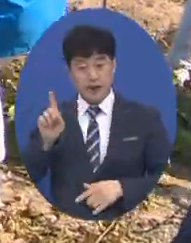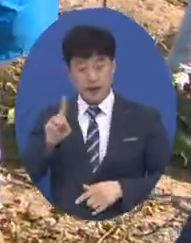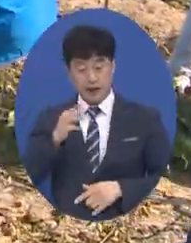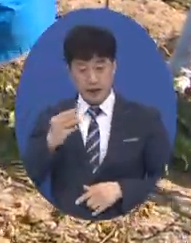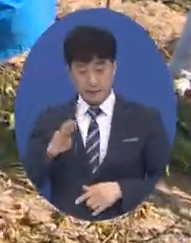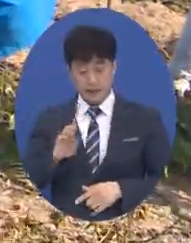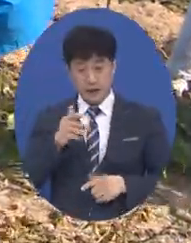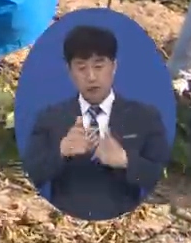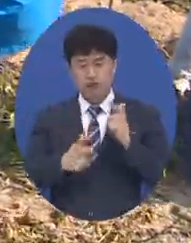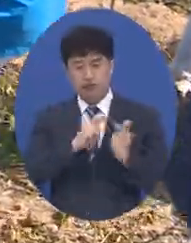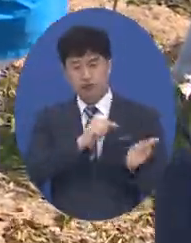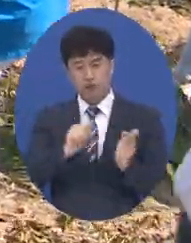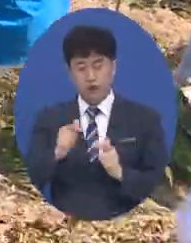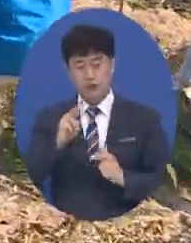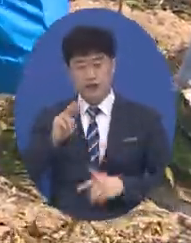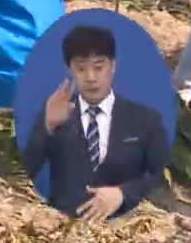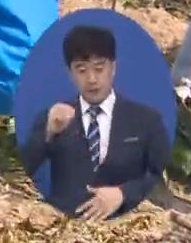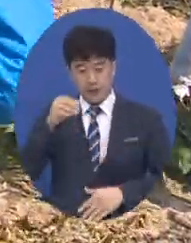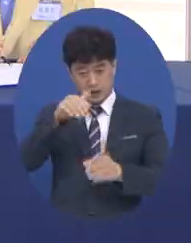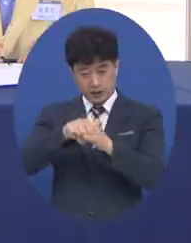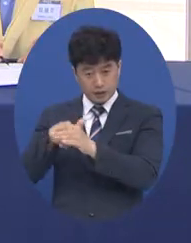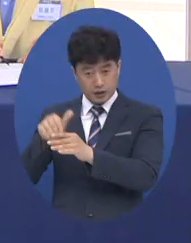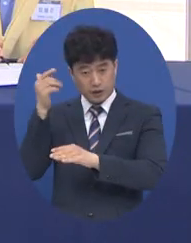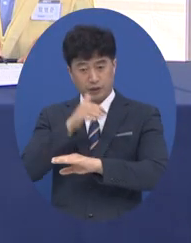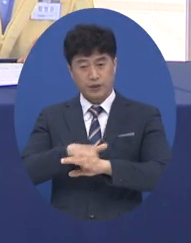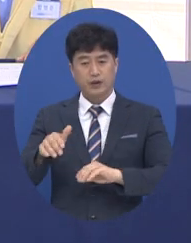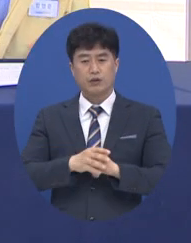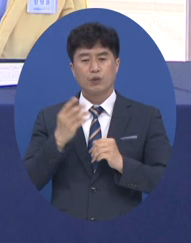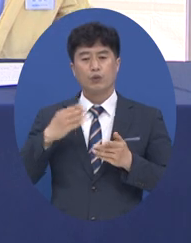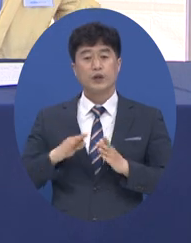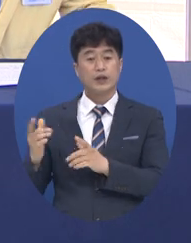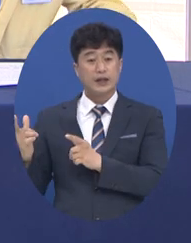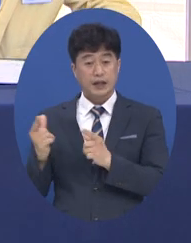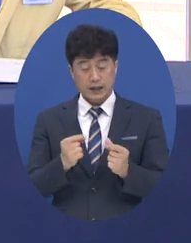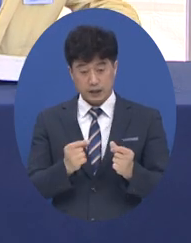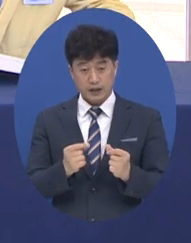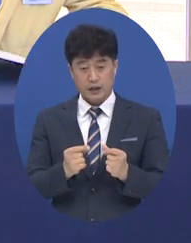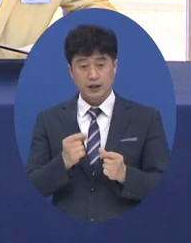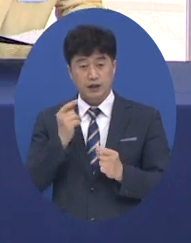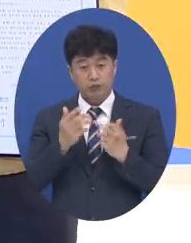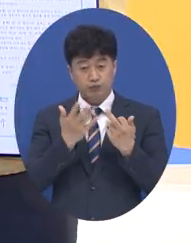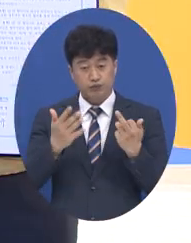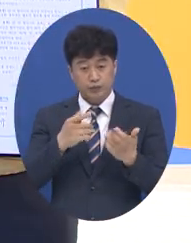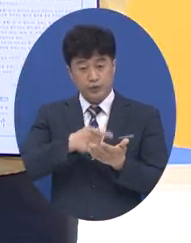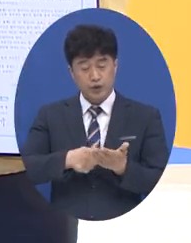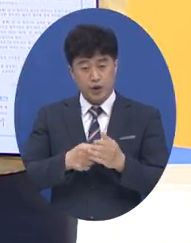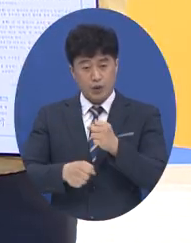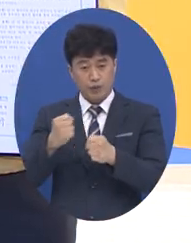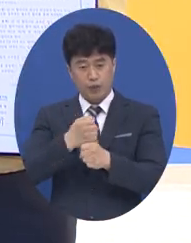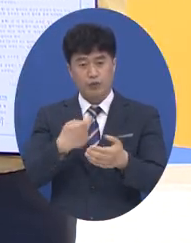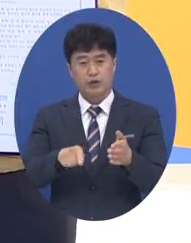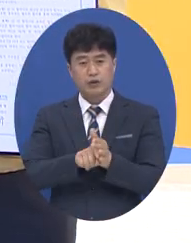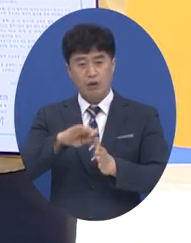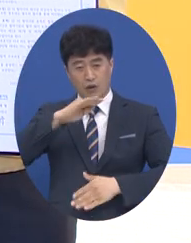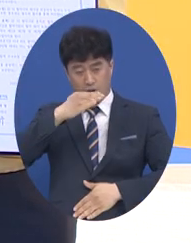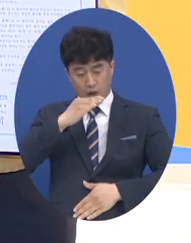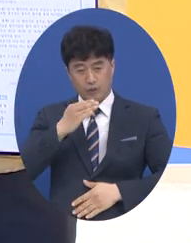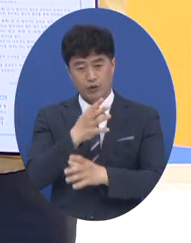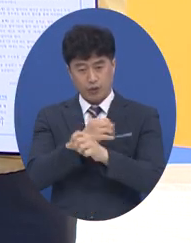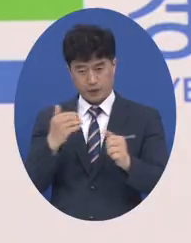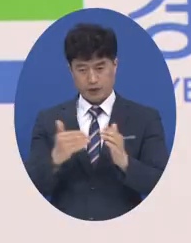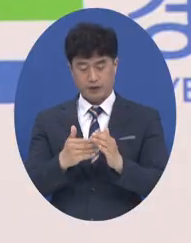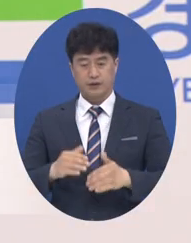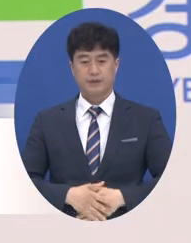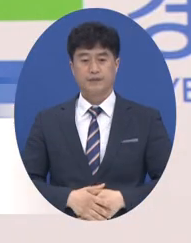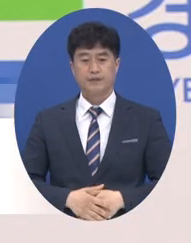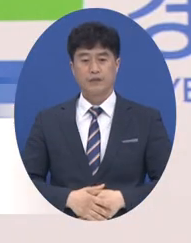등 2만여 굴을 심을 예정입니다 경기도는 이런 3불 피해 복구 협력을 위해 강원도와 협약을 맺었습니다